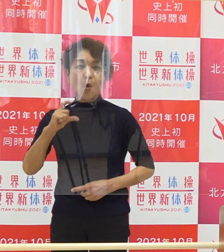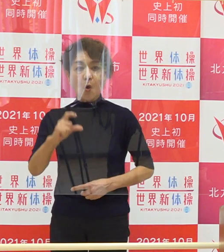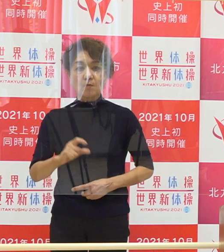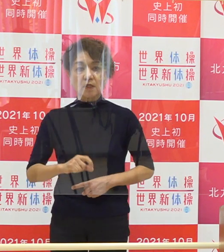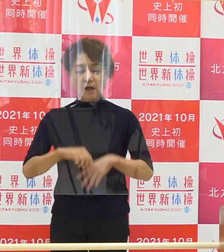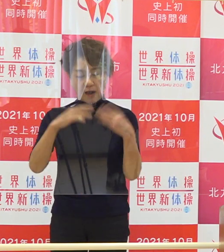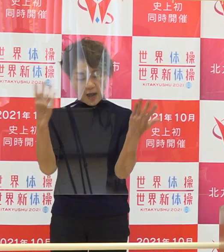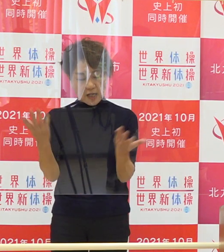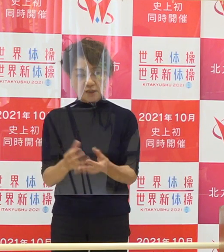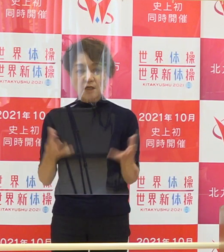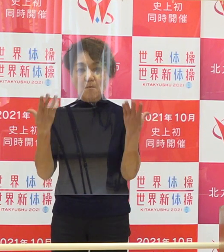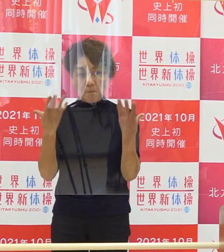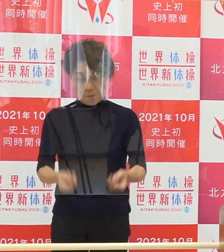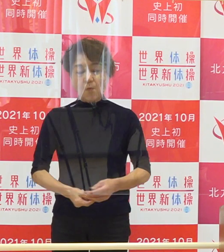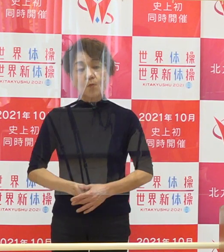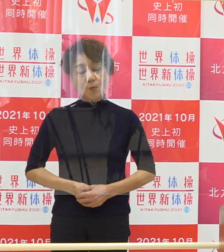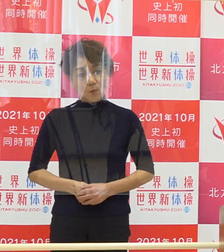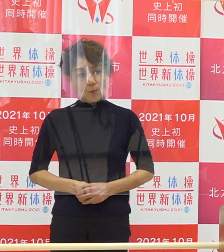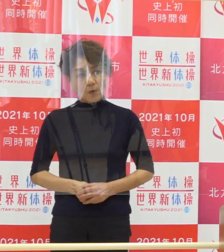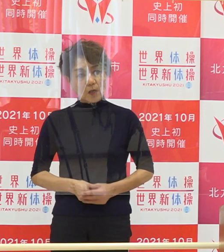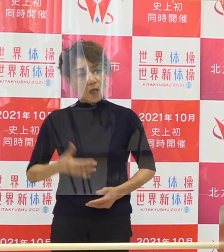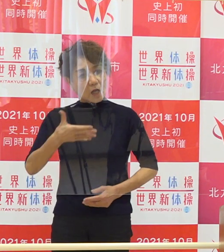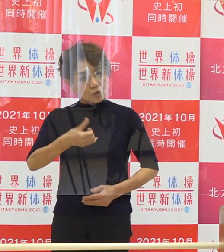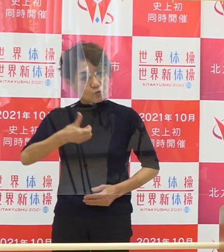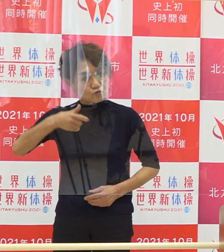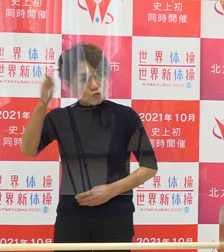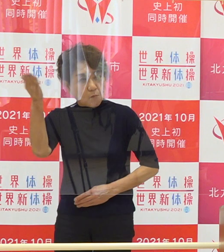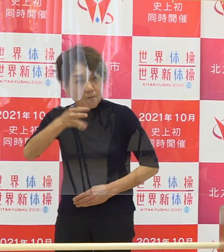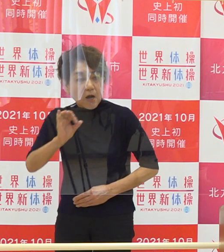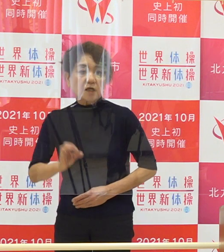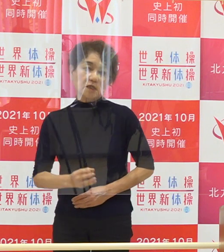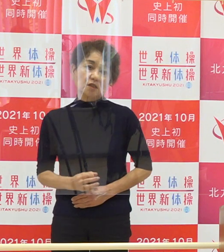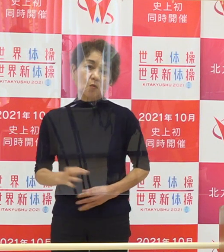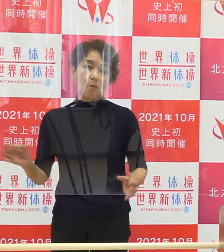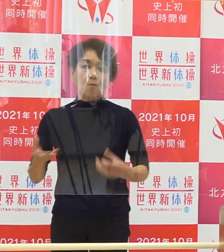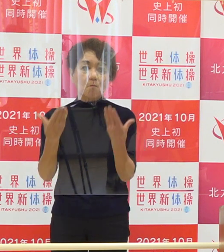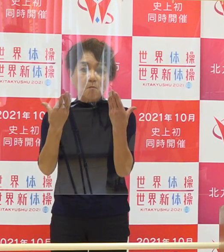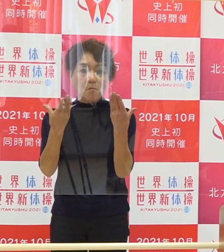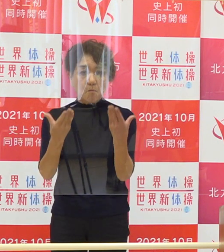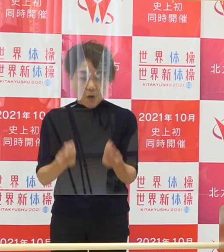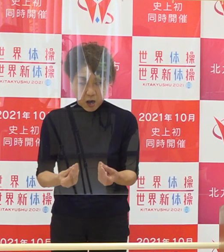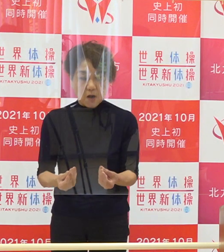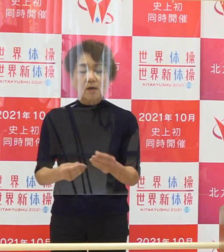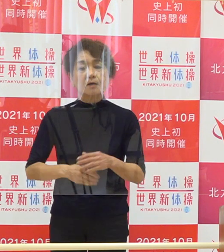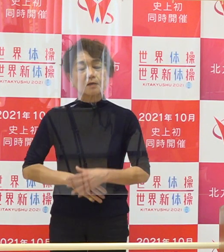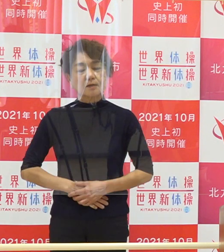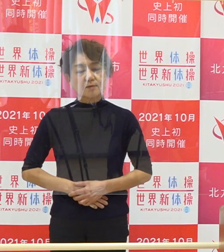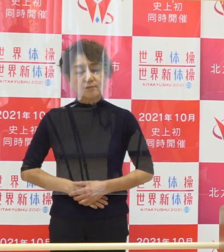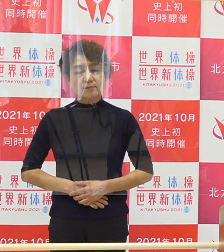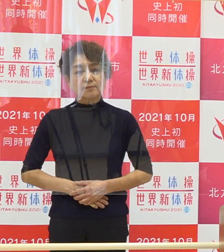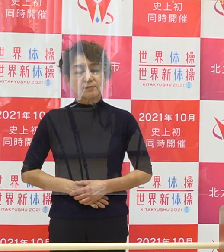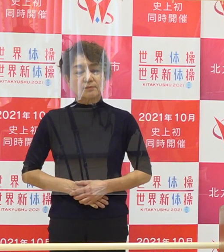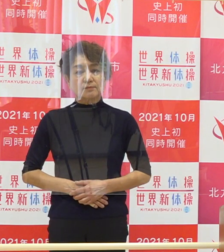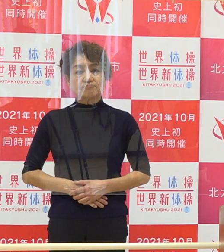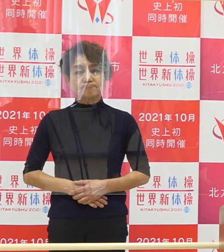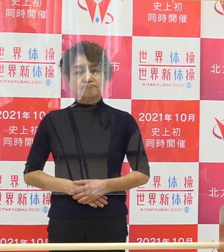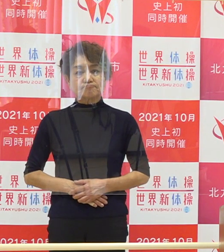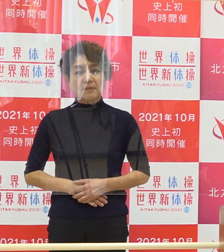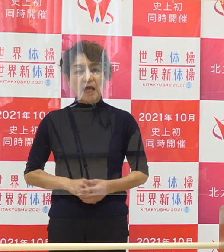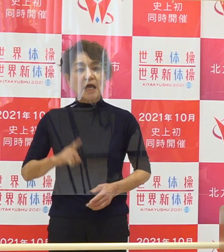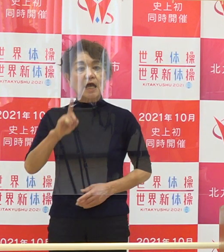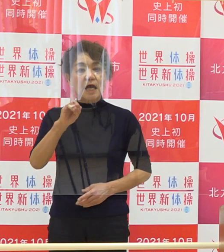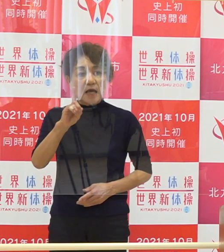が、販売初日で約 99% が売れてほぼ完売の状況でありました。